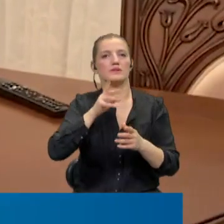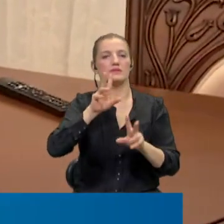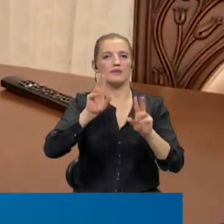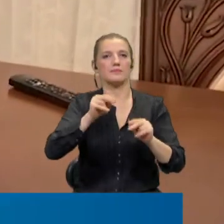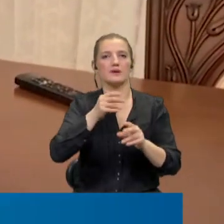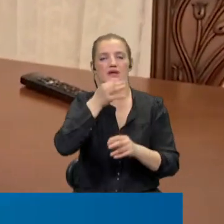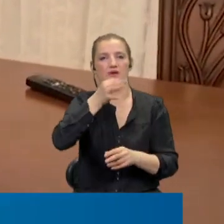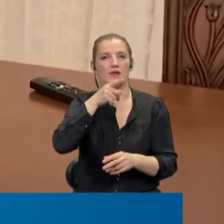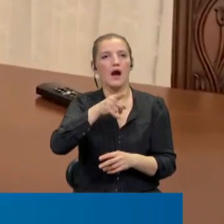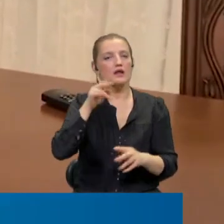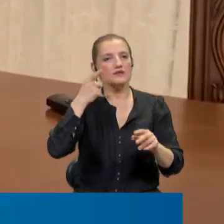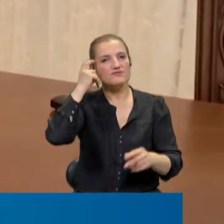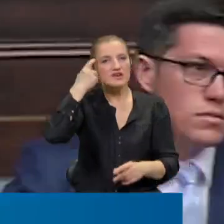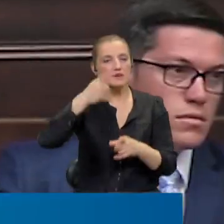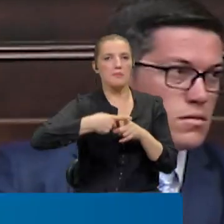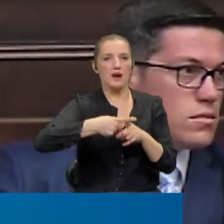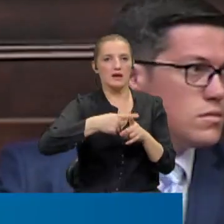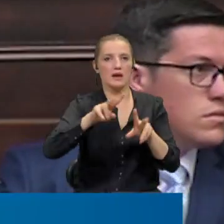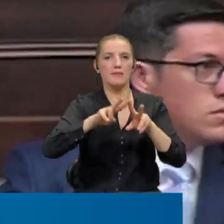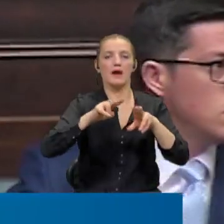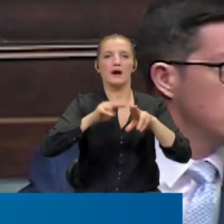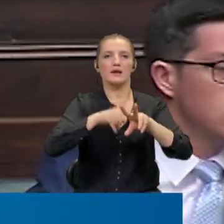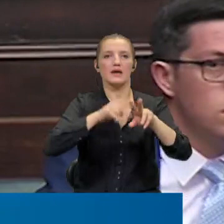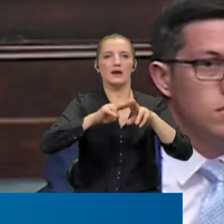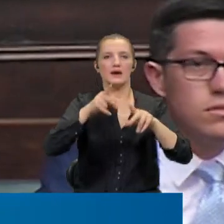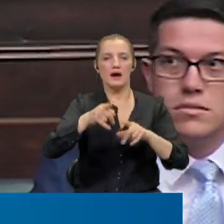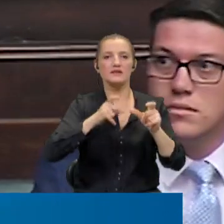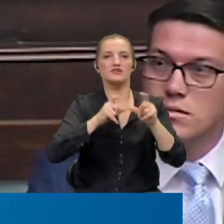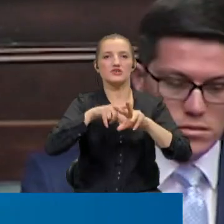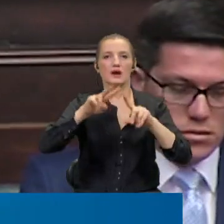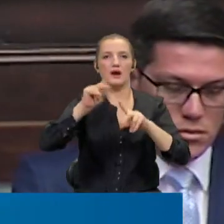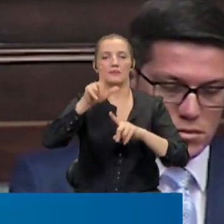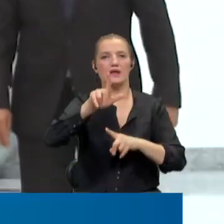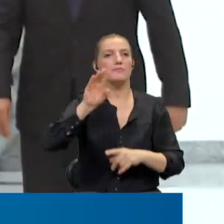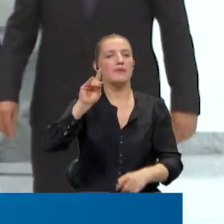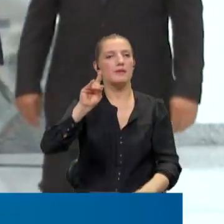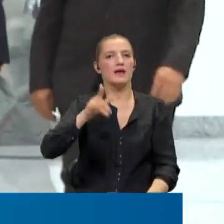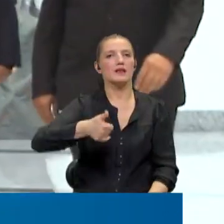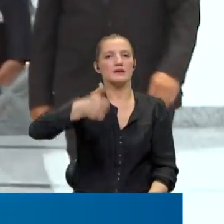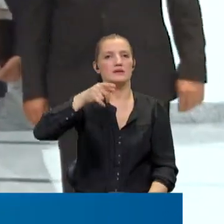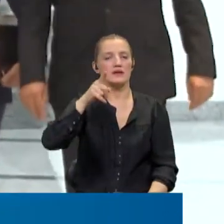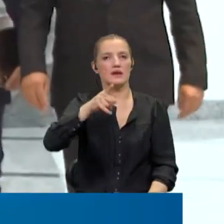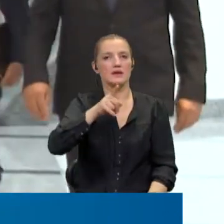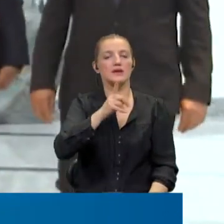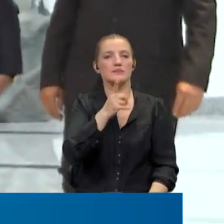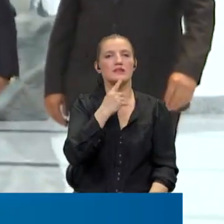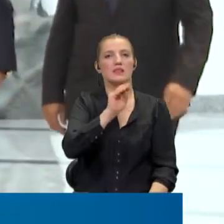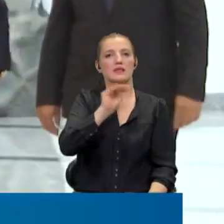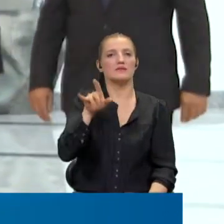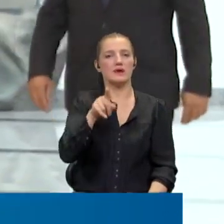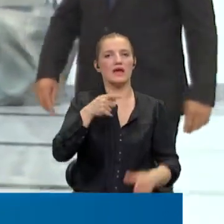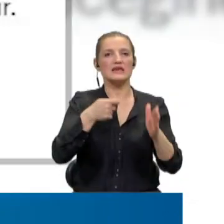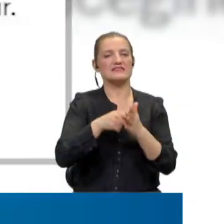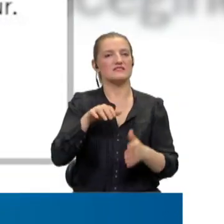etti aynı görüşü savunanlar dan biri deme KYK yesin Ahmet Kaya MHP lideri bir saloda tayyar'a gönderdi